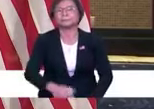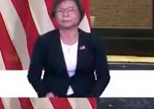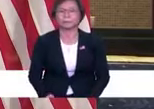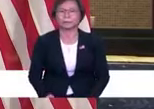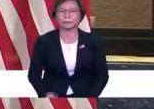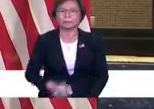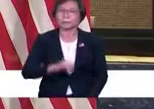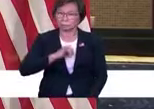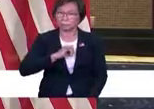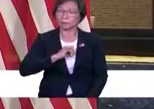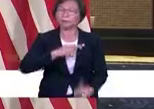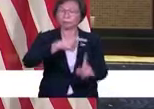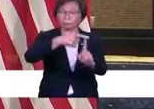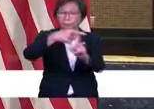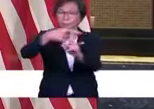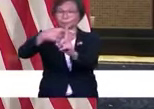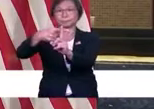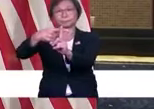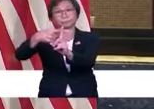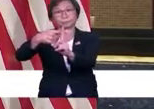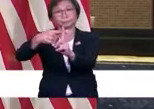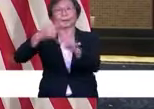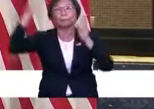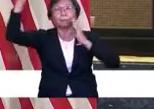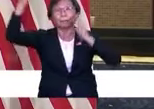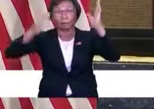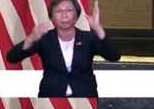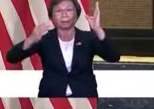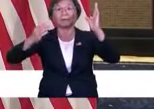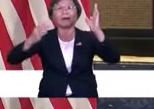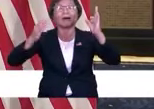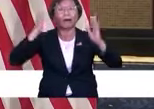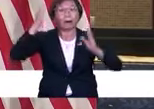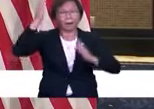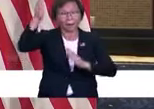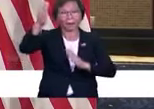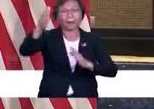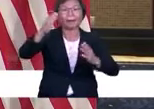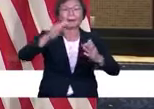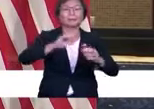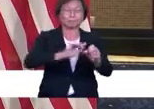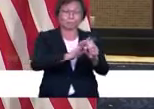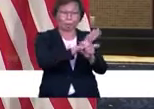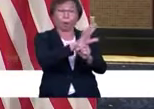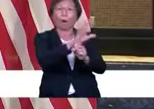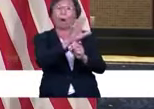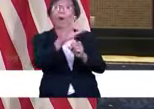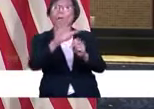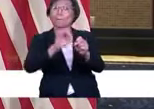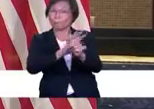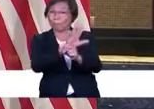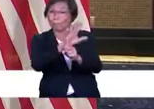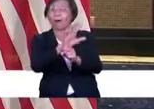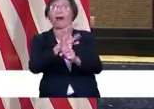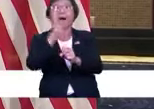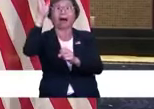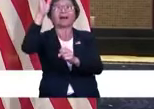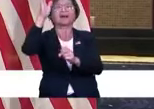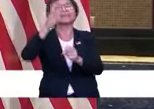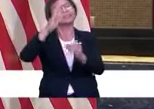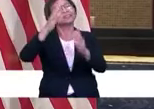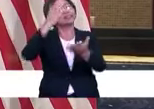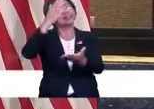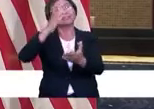Hai saya optimis bahwa negara kita akan dapat keluar dari pada krisis pendamping ini dalam AC yang terdekat